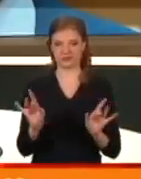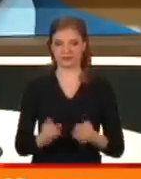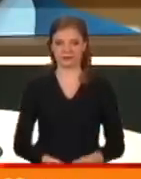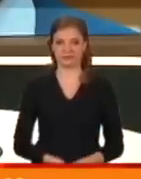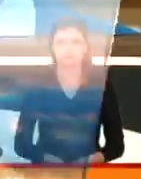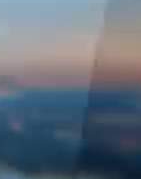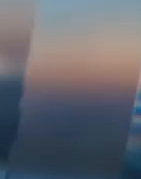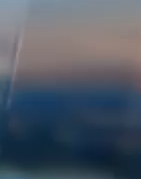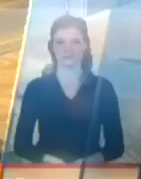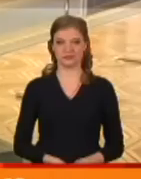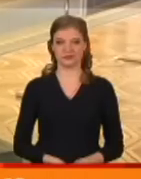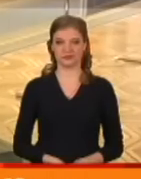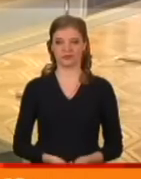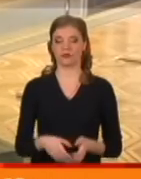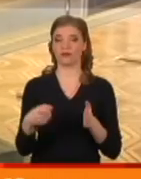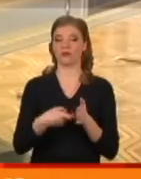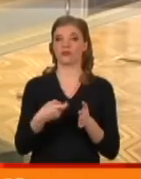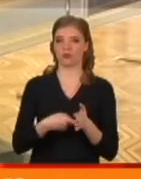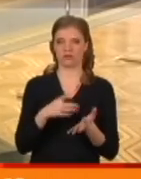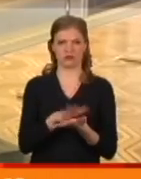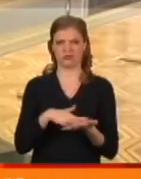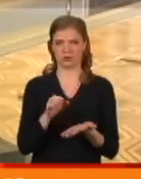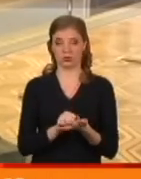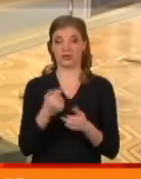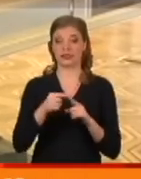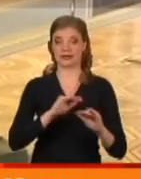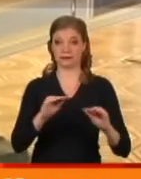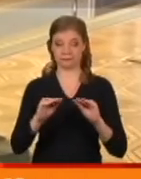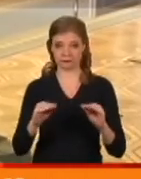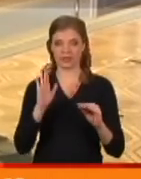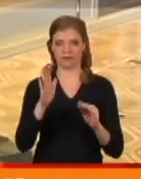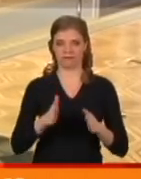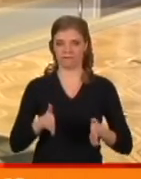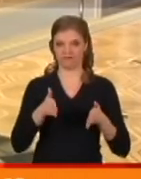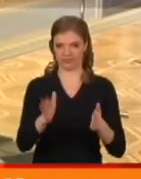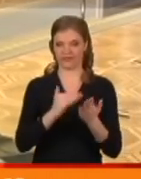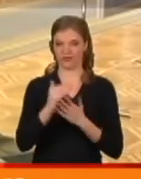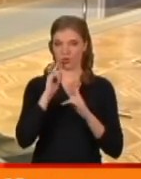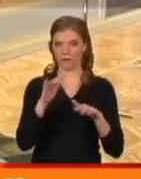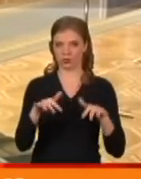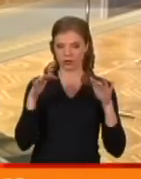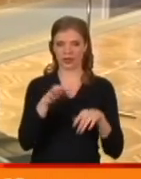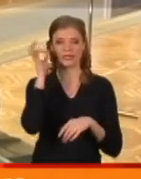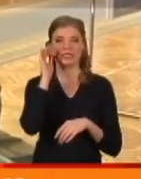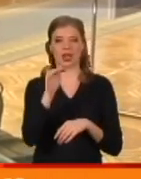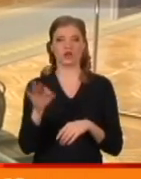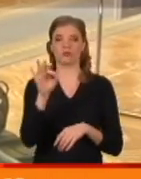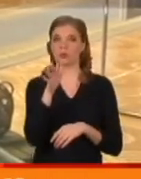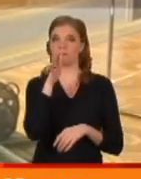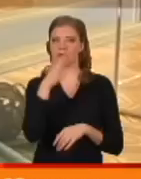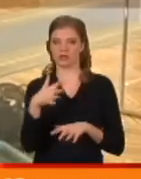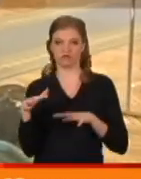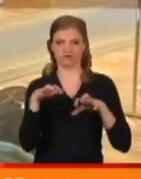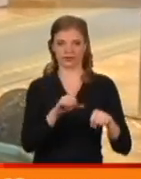більше. Донбас – руїна. Ця інсталяція у кулуарах Верховної Ради як нагадування про 5-річну агресію